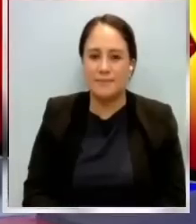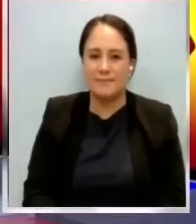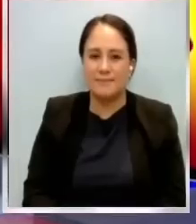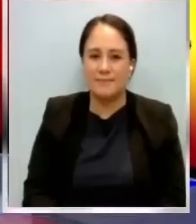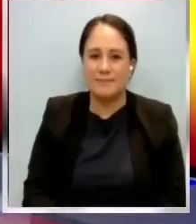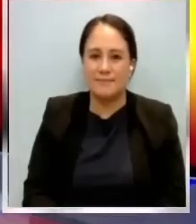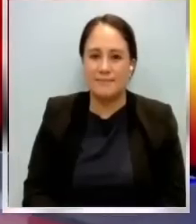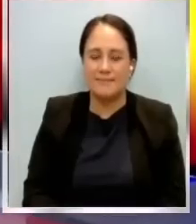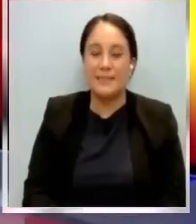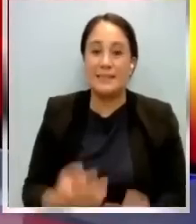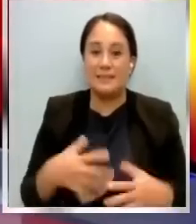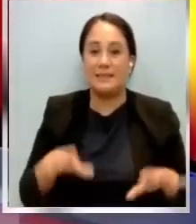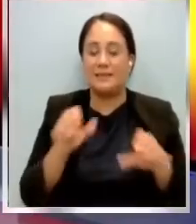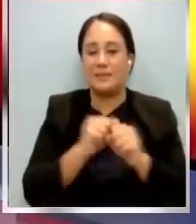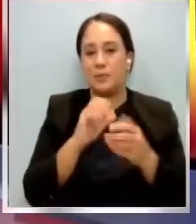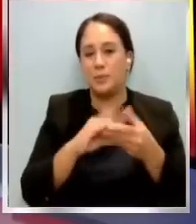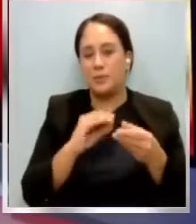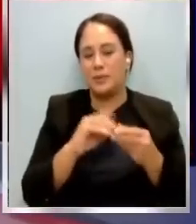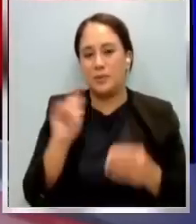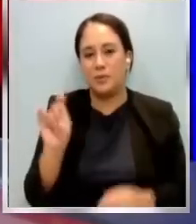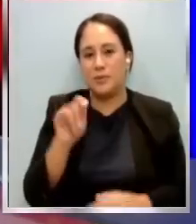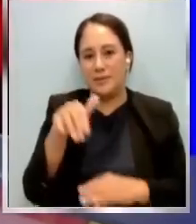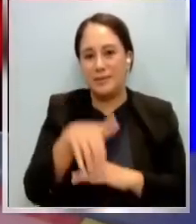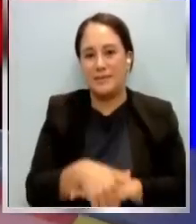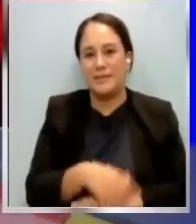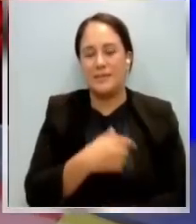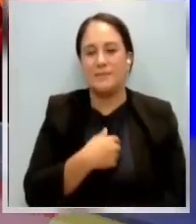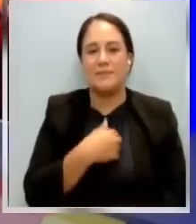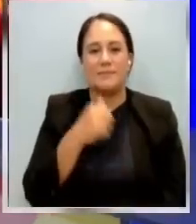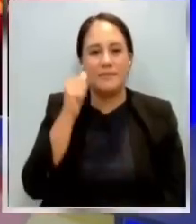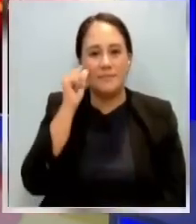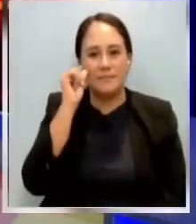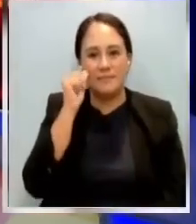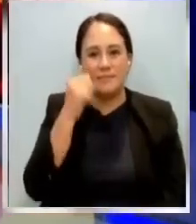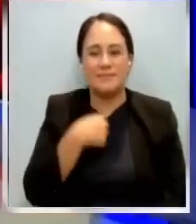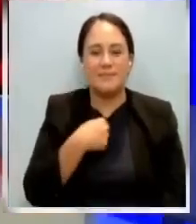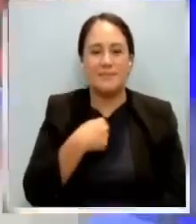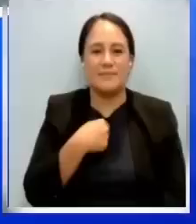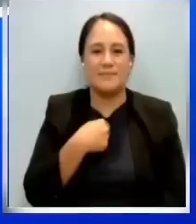At yan ang mga chika ko this Tuesday night. Ako po si Iya Arellano. Miss Mel, Emil, Adam.